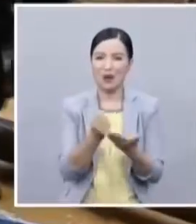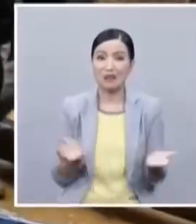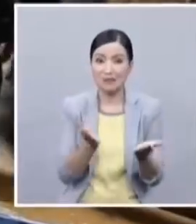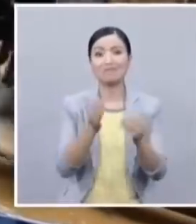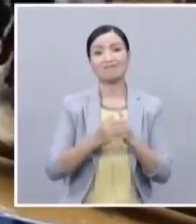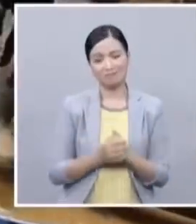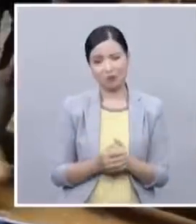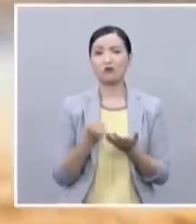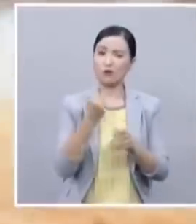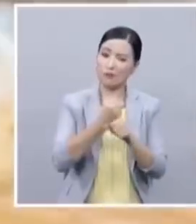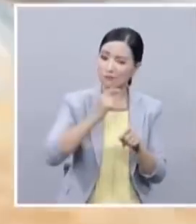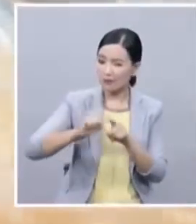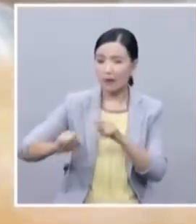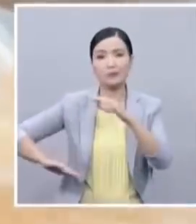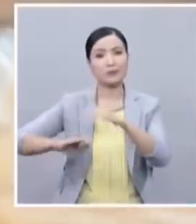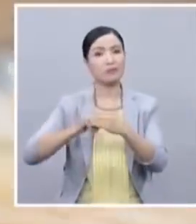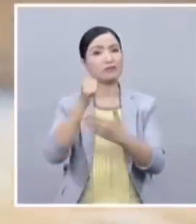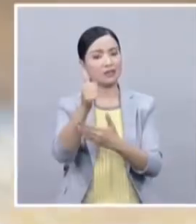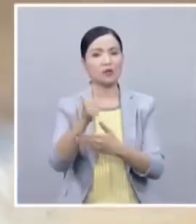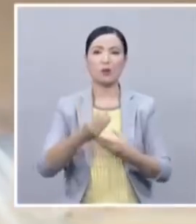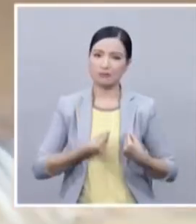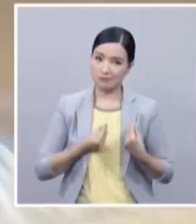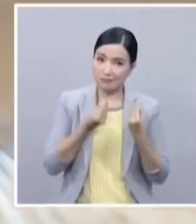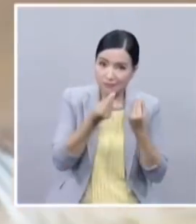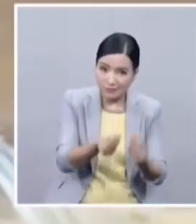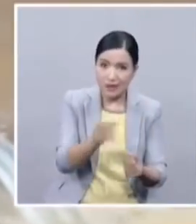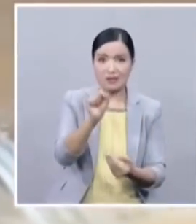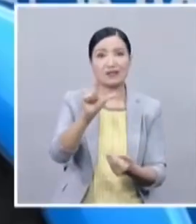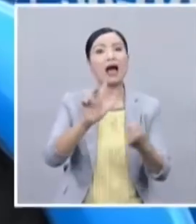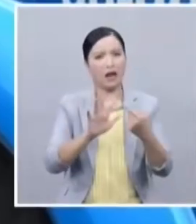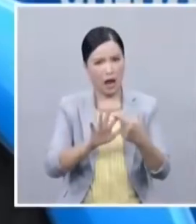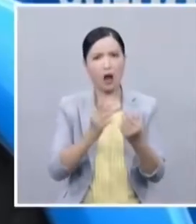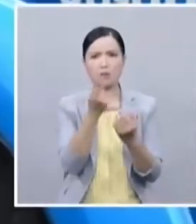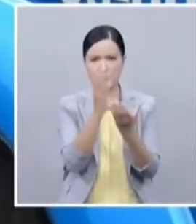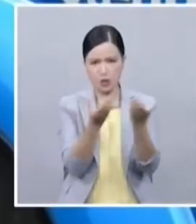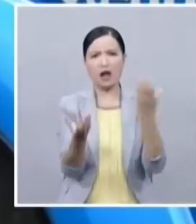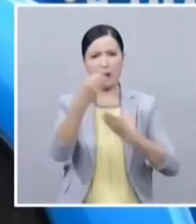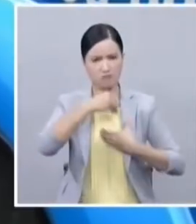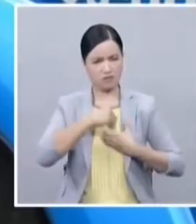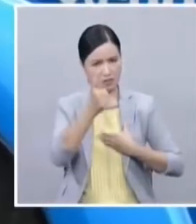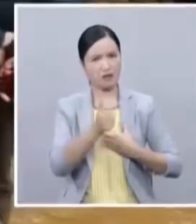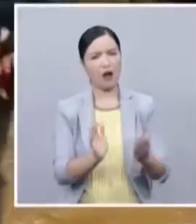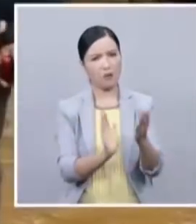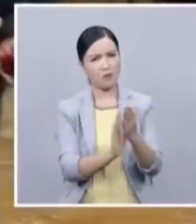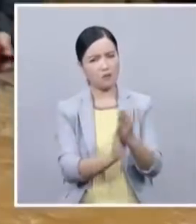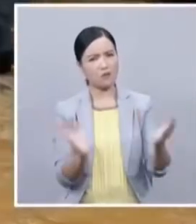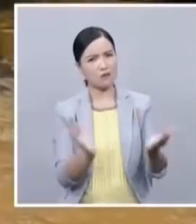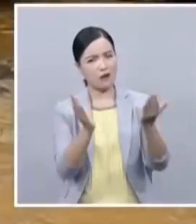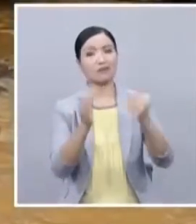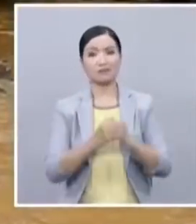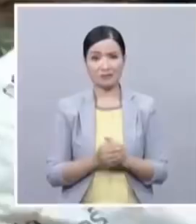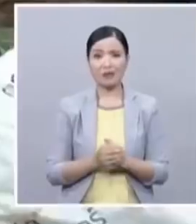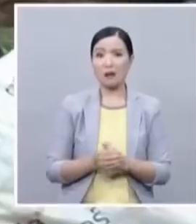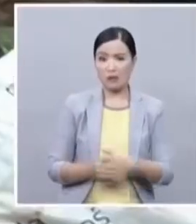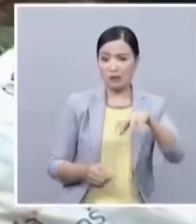ให้ภารกิจหลักๆนั้นประสบความสำเร็จด้วยดีด้วยความเสียสละอันเป็นคุณธรรมอันใหญ่หลวงนายกย่องความเสียสละพื้นที่นา